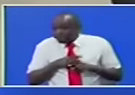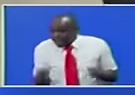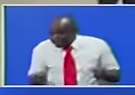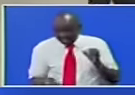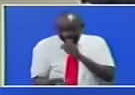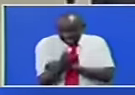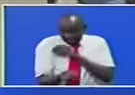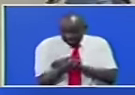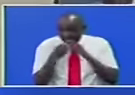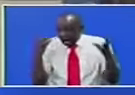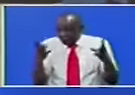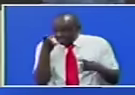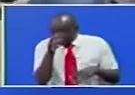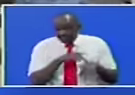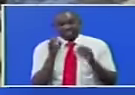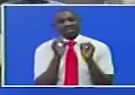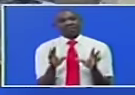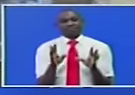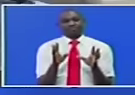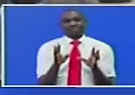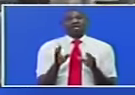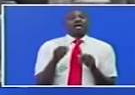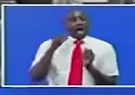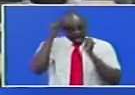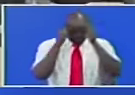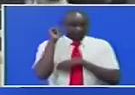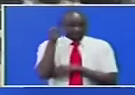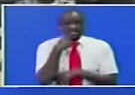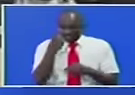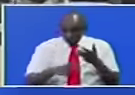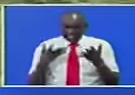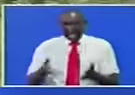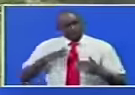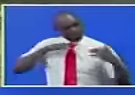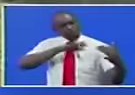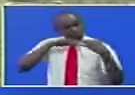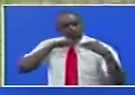haijaeleza idadi ya walioathiriwa. KDF imesema kwamba makabiliano yanaendelea.